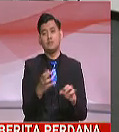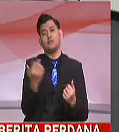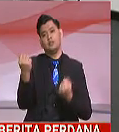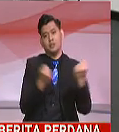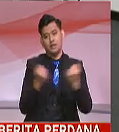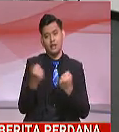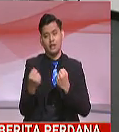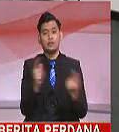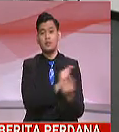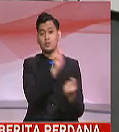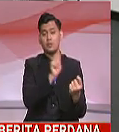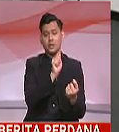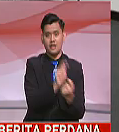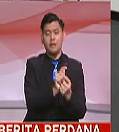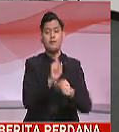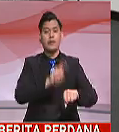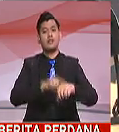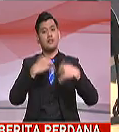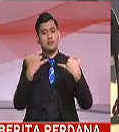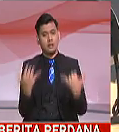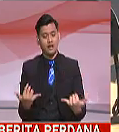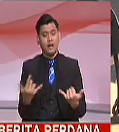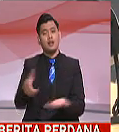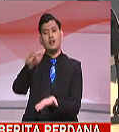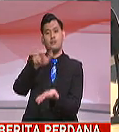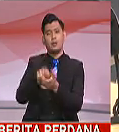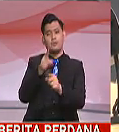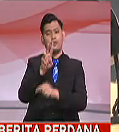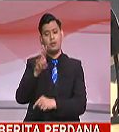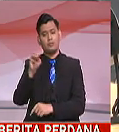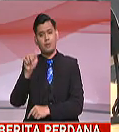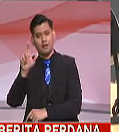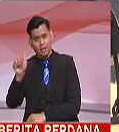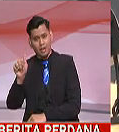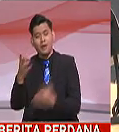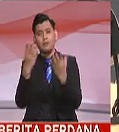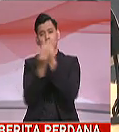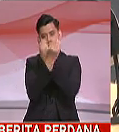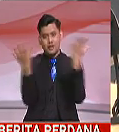yang mampan dan kukuh. Vimala Kasturi Virasami, Berita RTM.